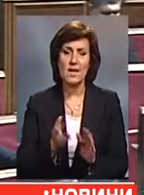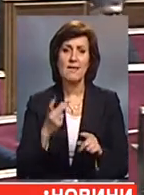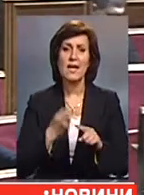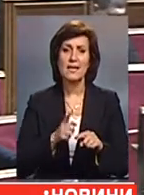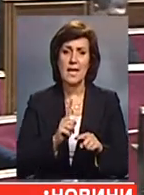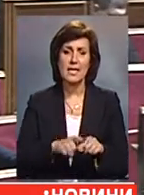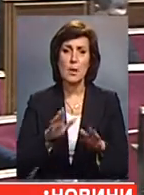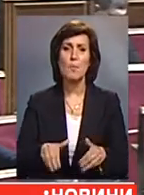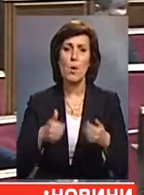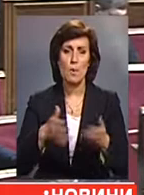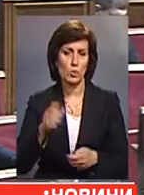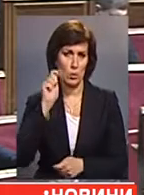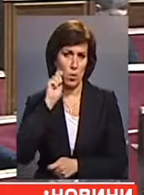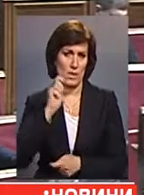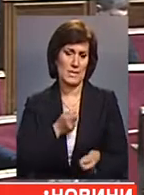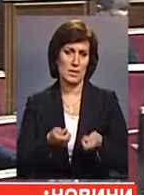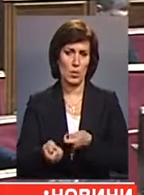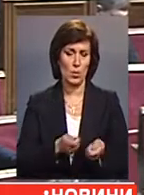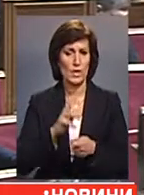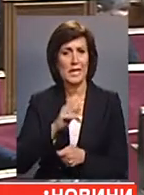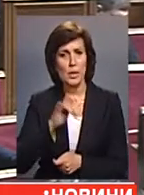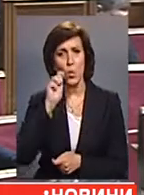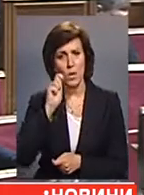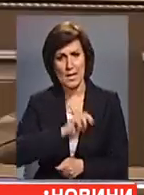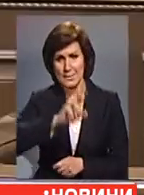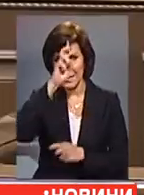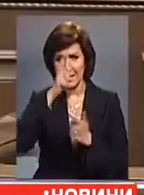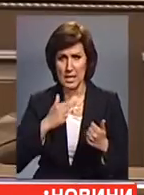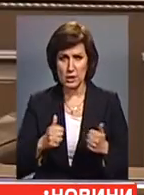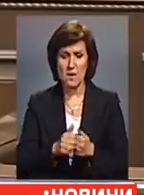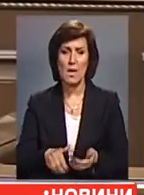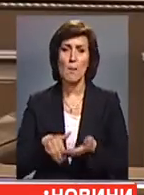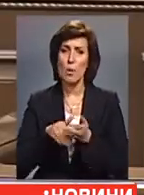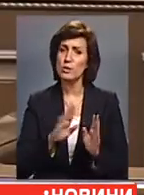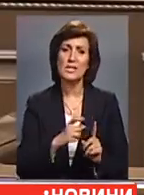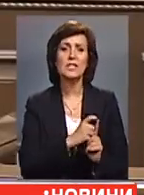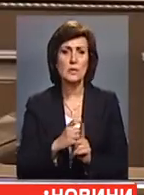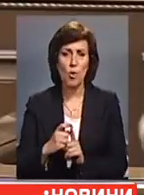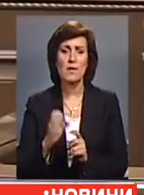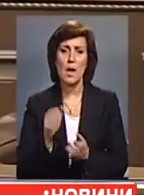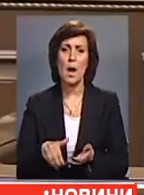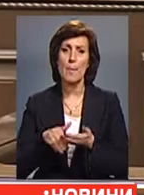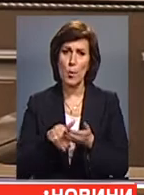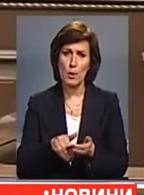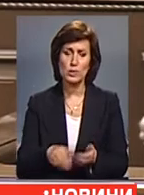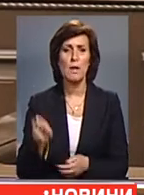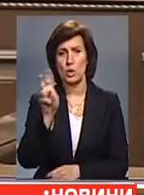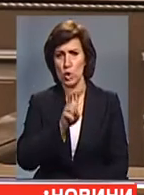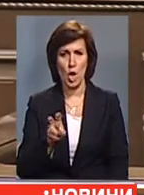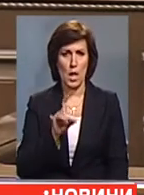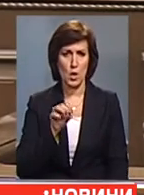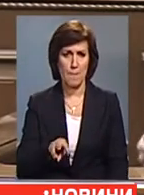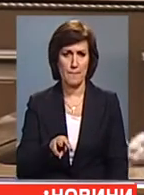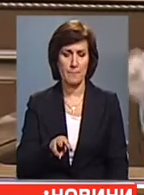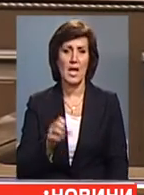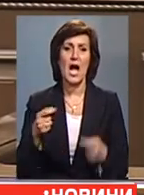яких пропонує український уряд і українська держава. Поможіть не словом, а поможіть доларом,